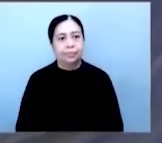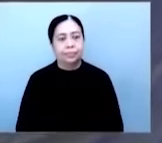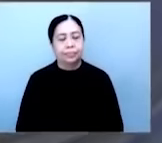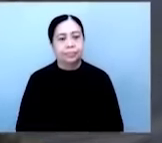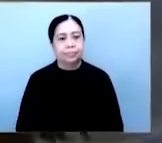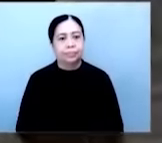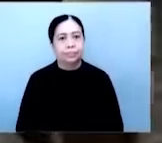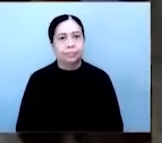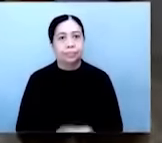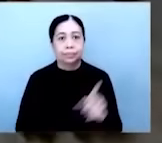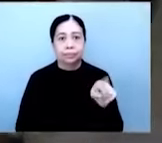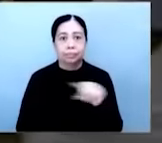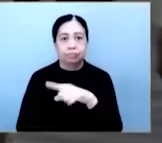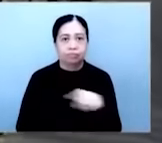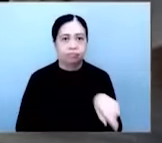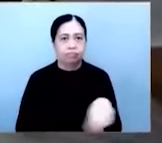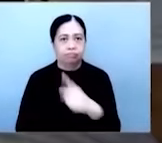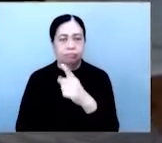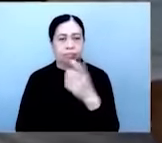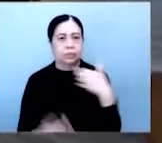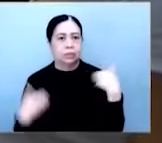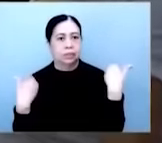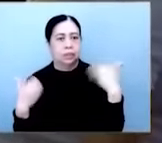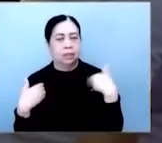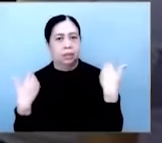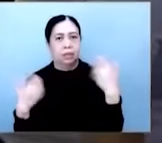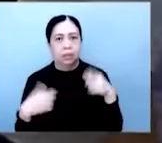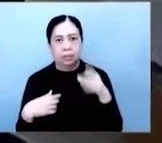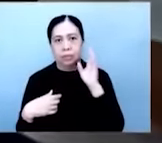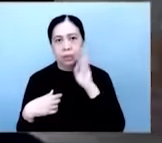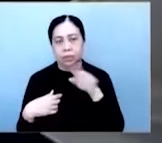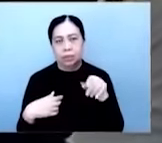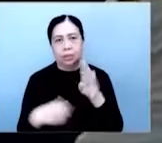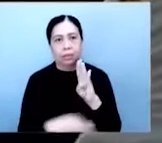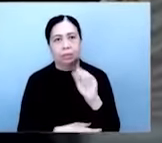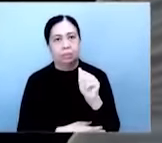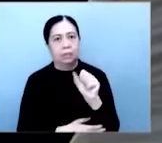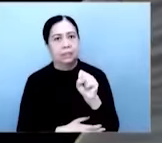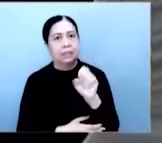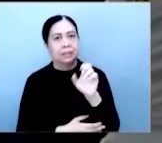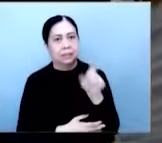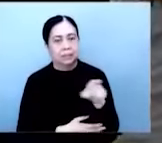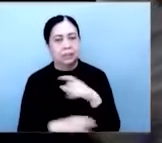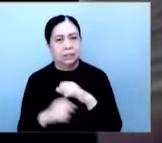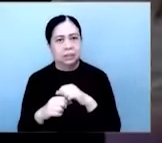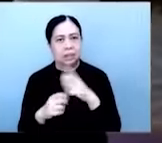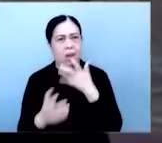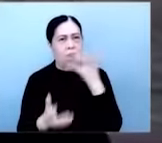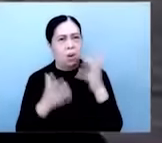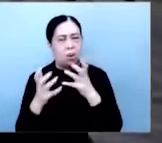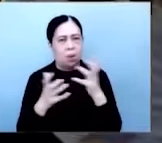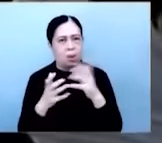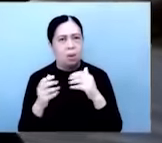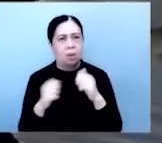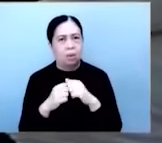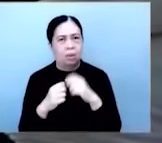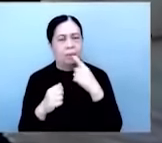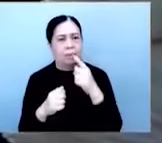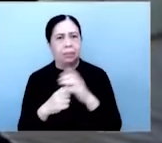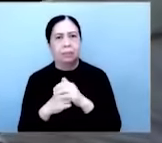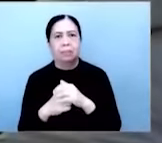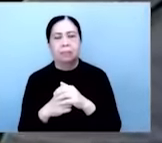Ang mga banat na yan ng nakababatang Duterte na si Baste, sinabayan ng mga hiyawan na Marcos